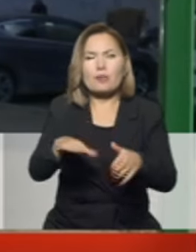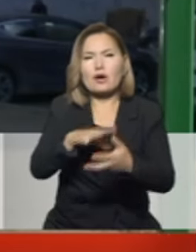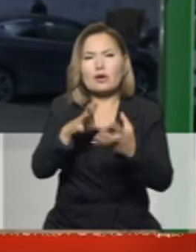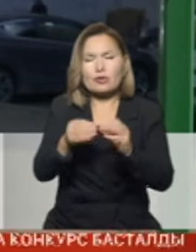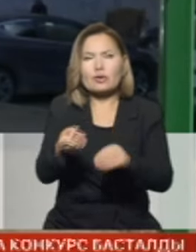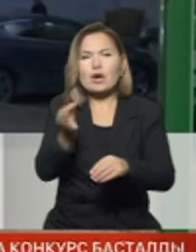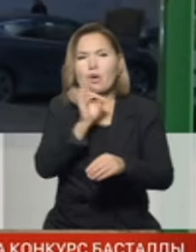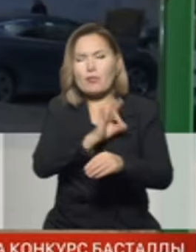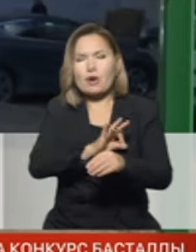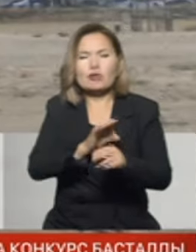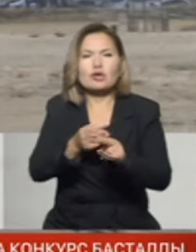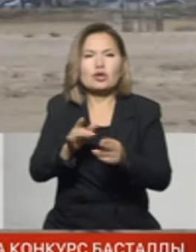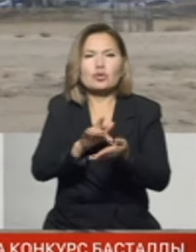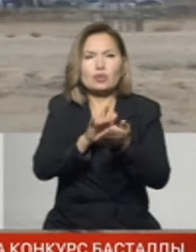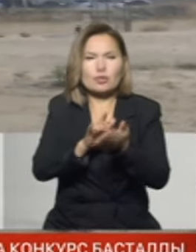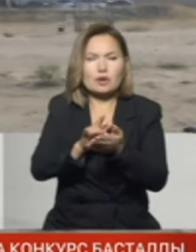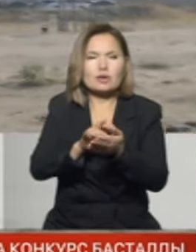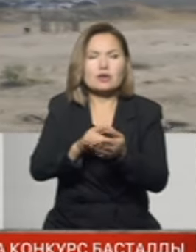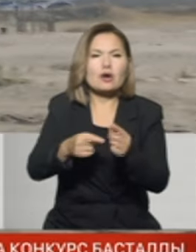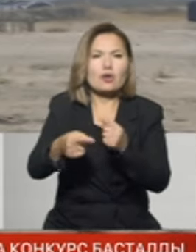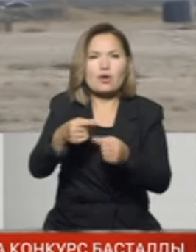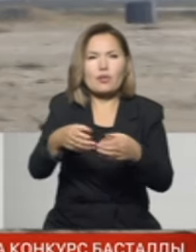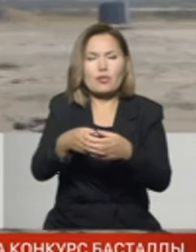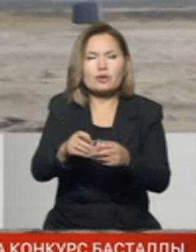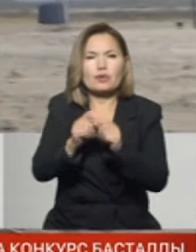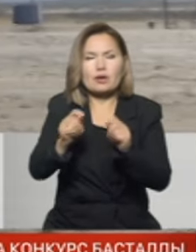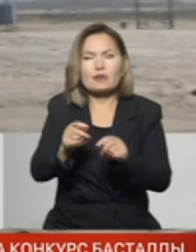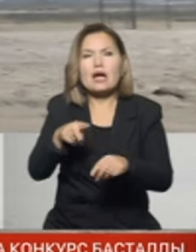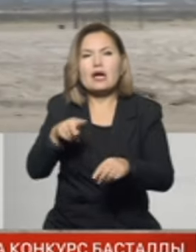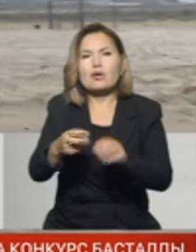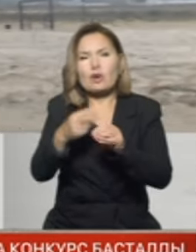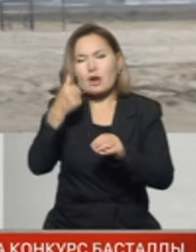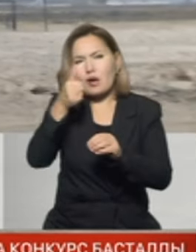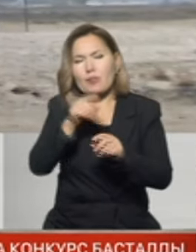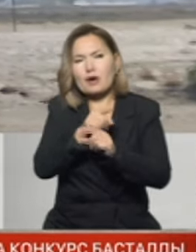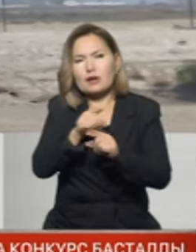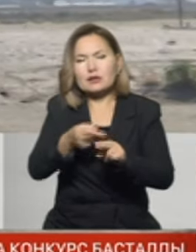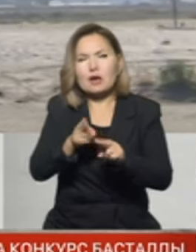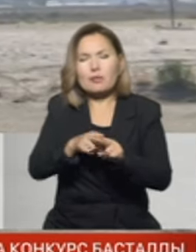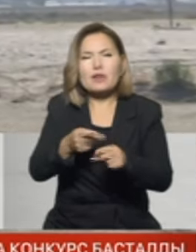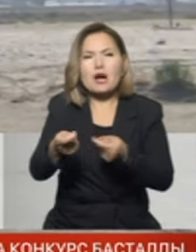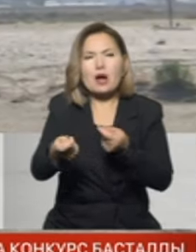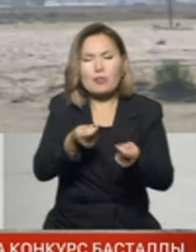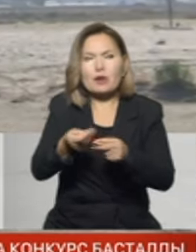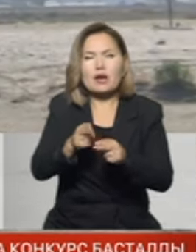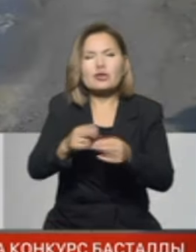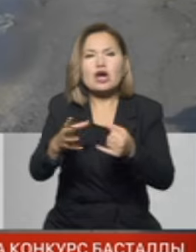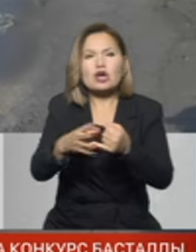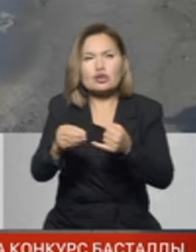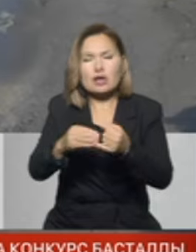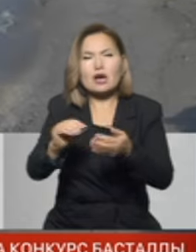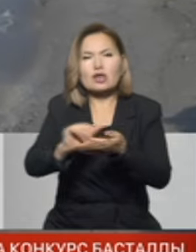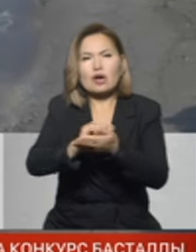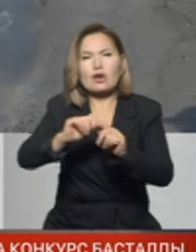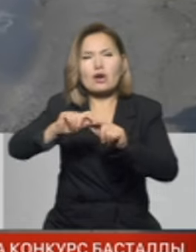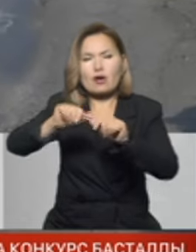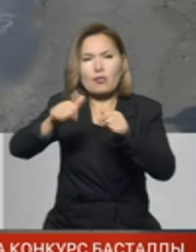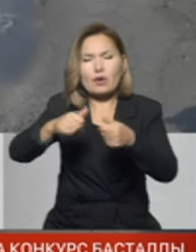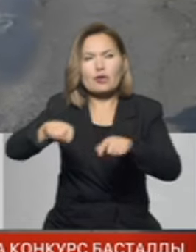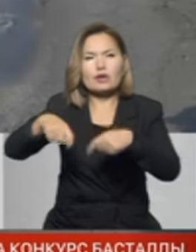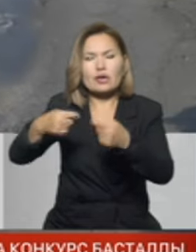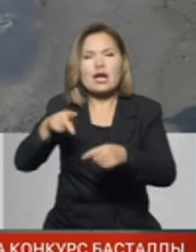ретінде пайдалануға болмайды. Әкімдіктегілер жағалау 2013 жылы аудан әкімінің қаулысымен жеке меншікке рәсімделгенін,